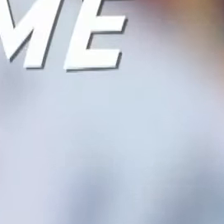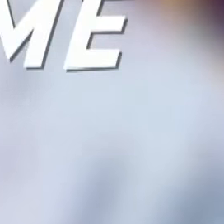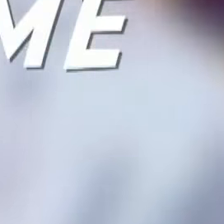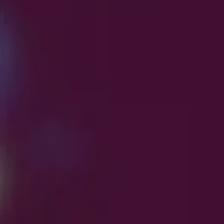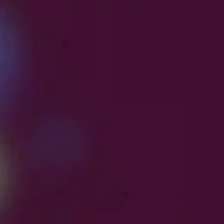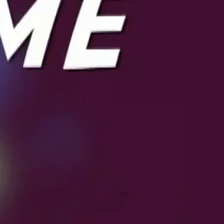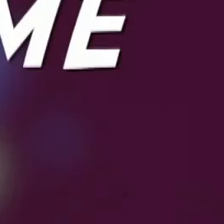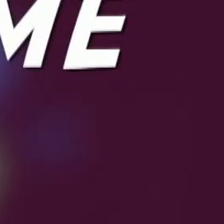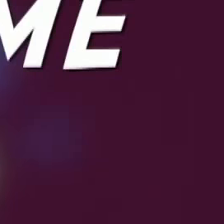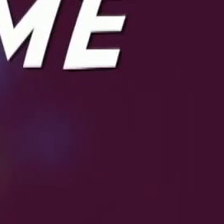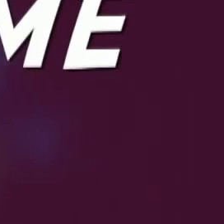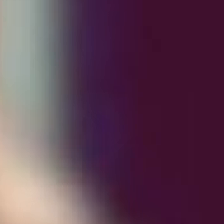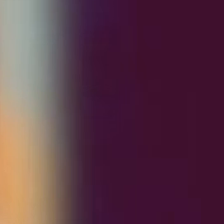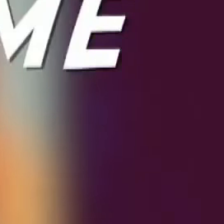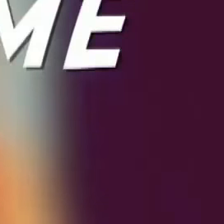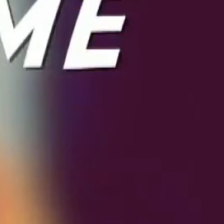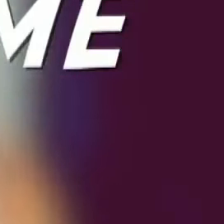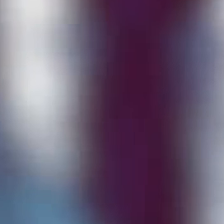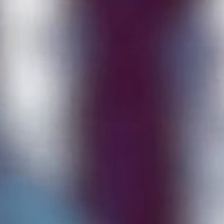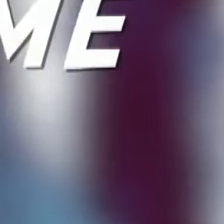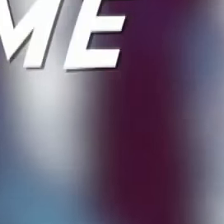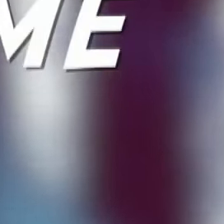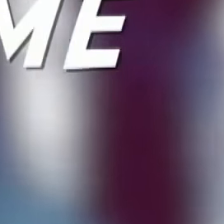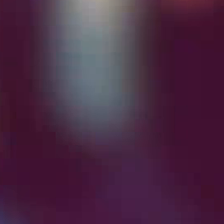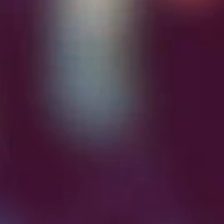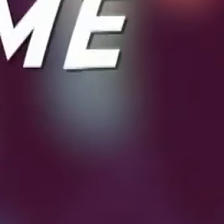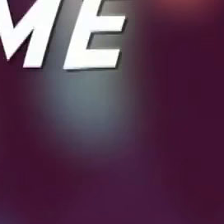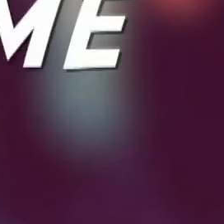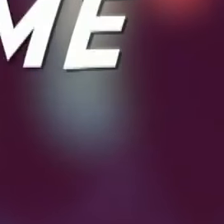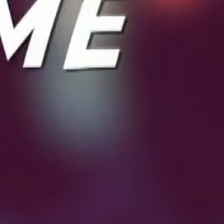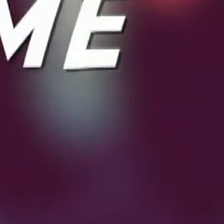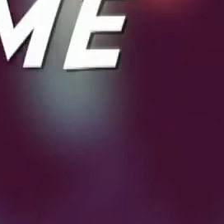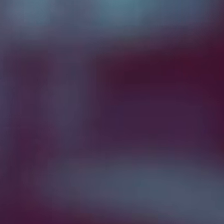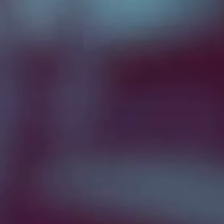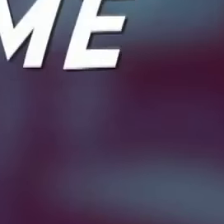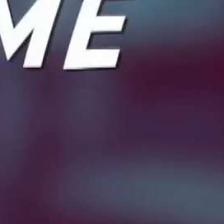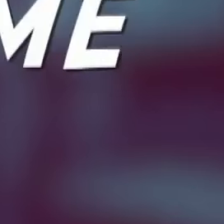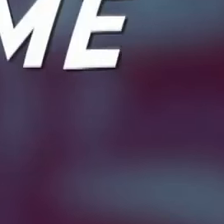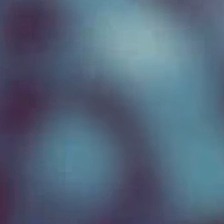at home. Stay at home. Stay at home. Stay at home.